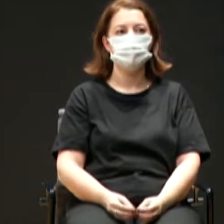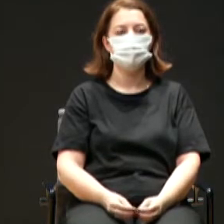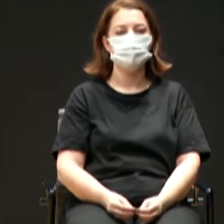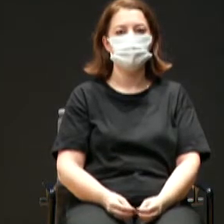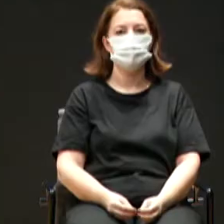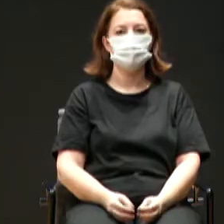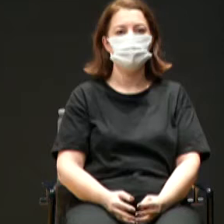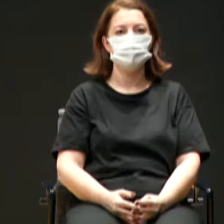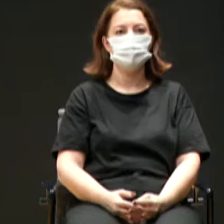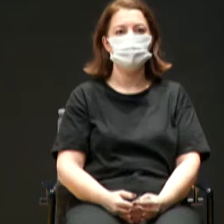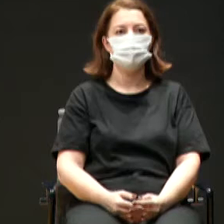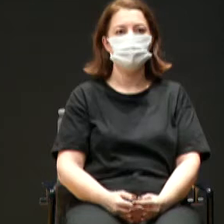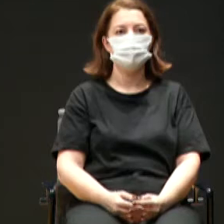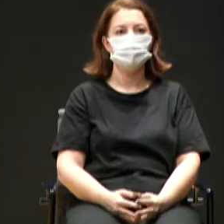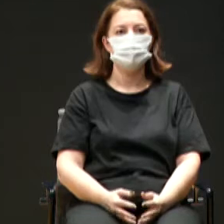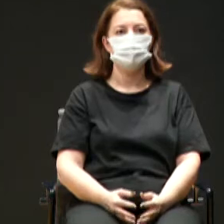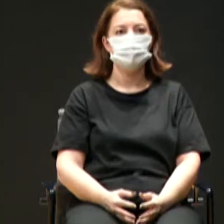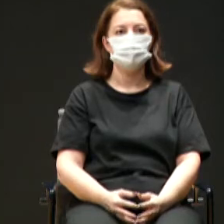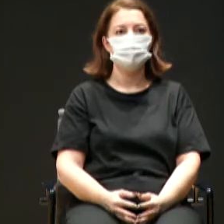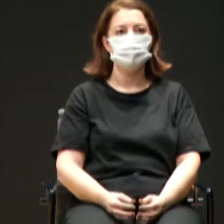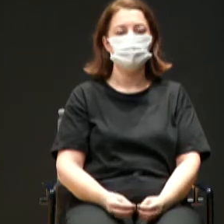Mustafa Bey, sizi saygıya davet ediyorum.